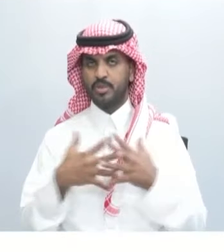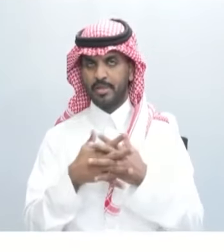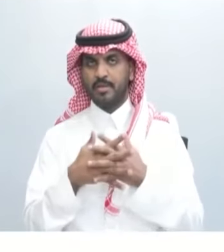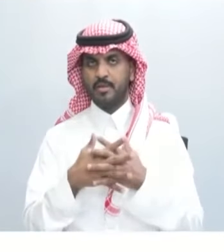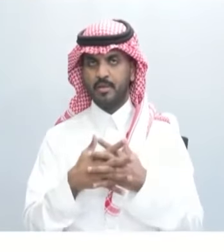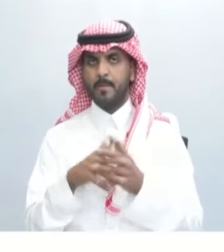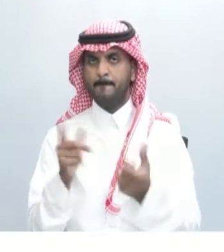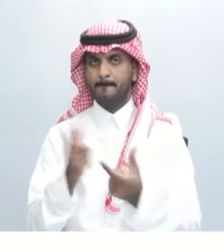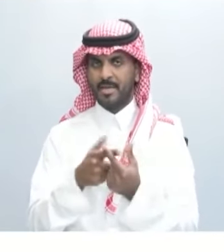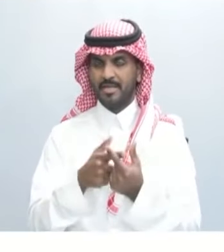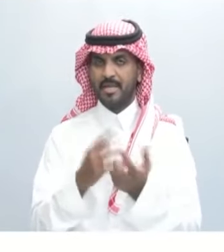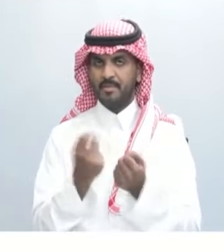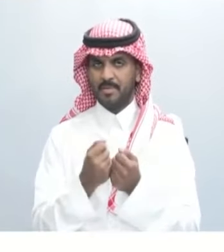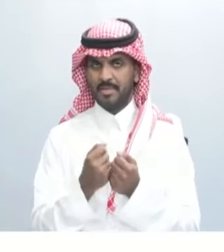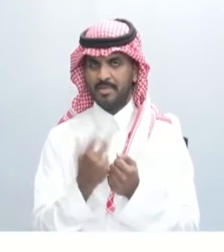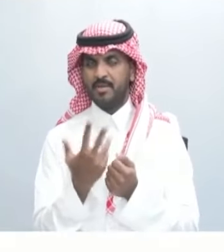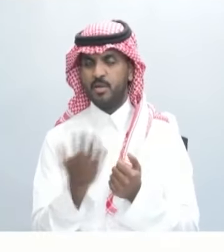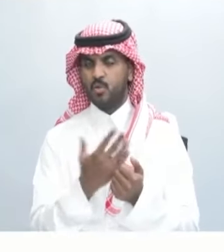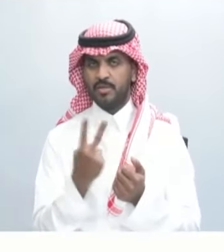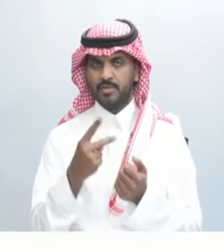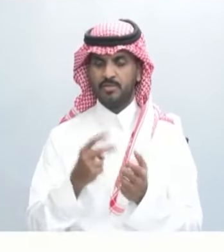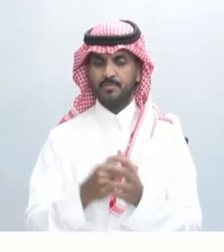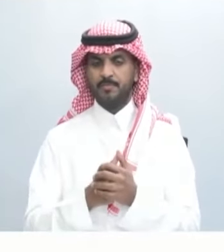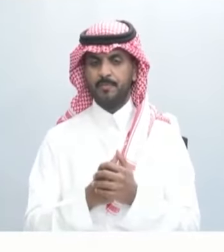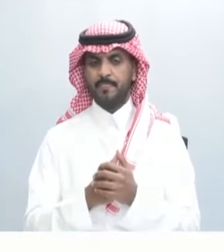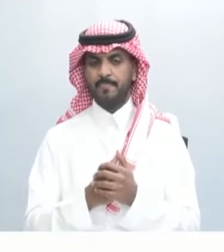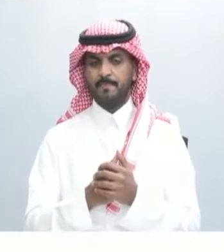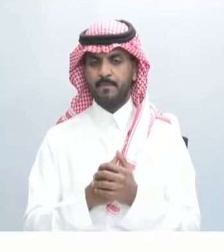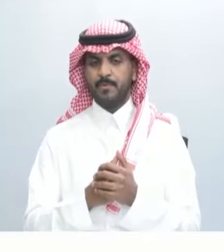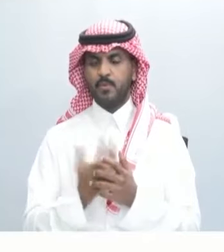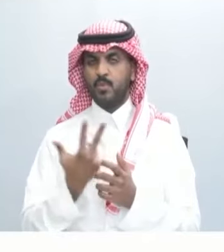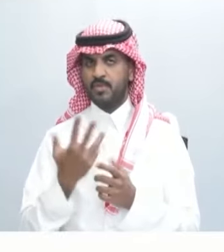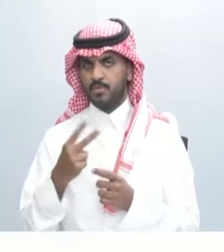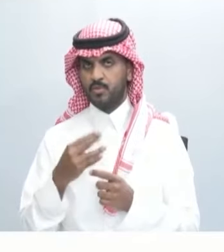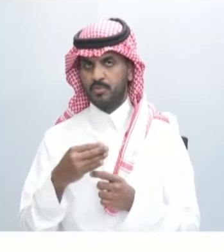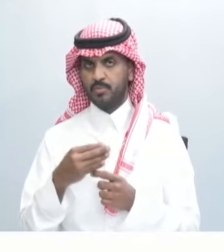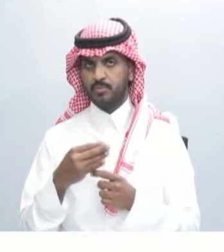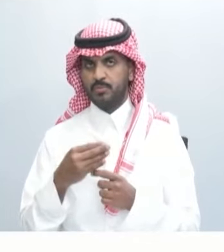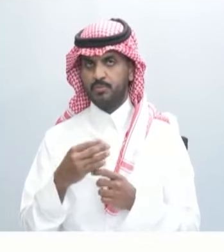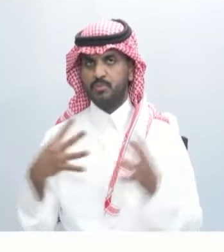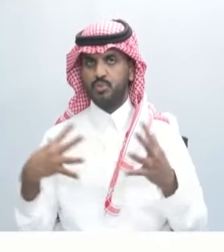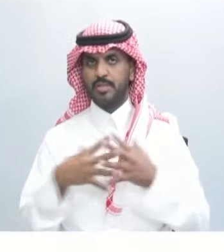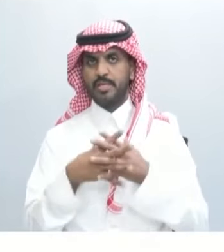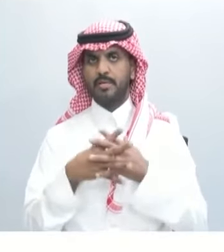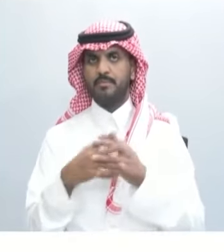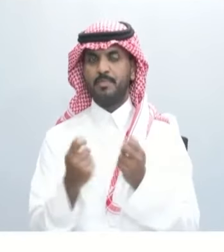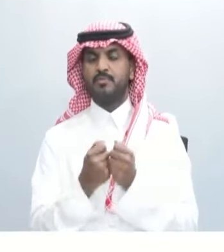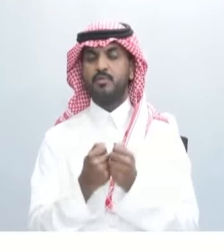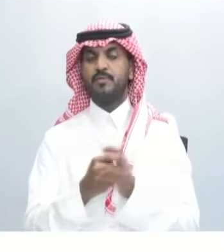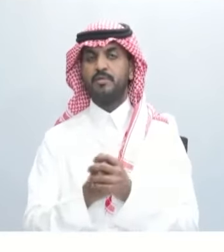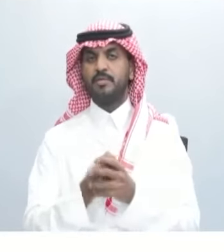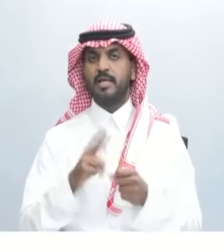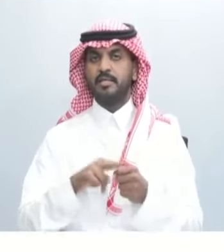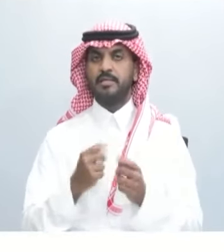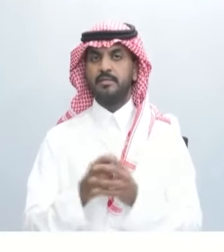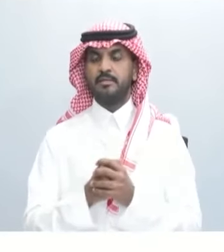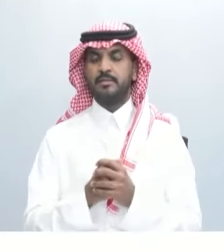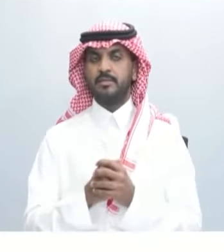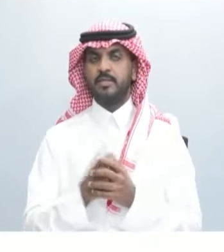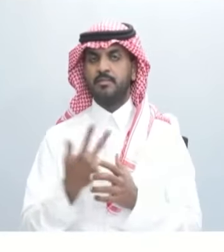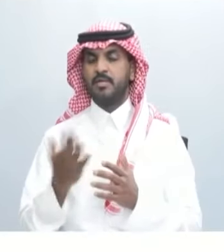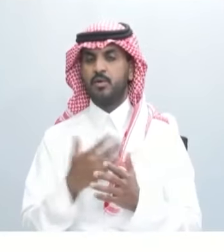بين مضاعفات العدد ثمانيه والعدد 12 وكذلك 48 مشتركه بين مضاعفات العدد ثمانيه